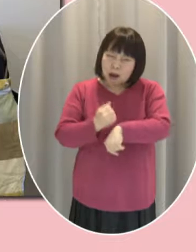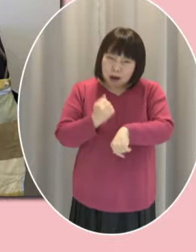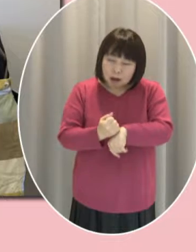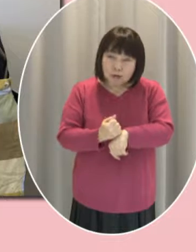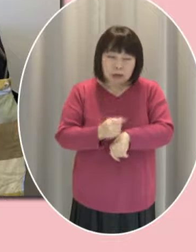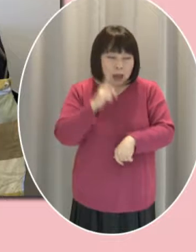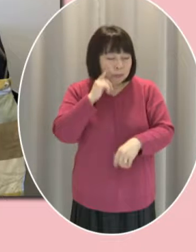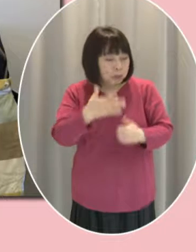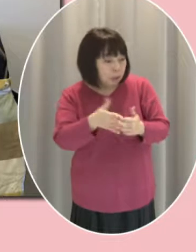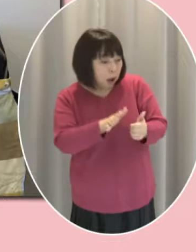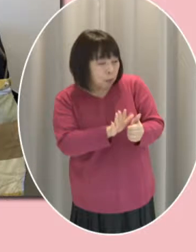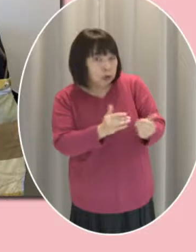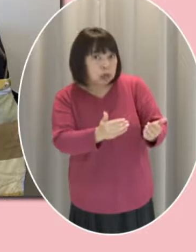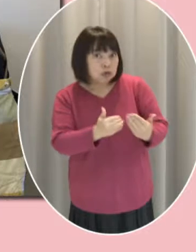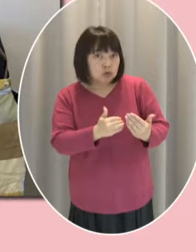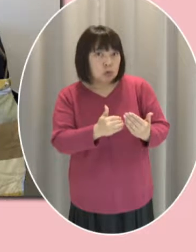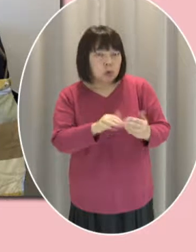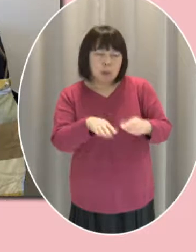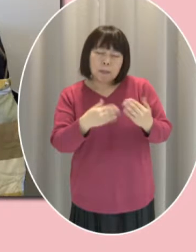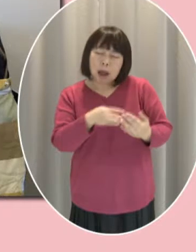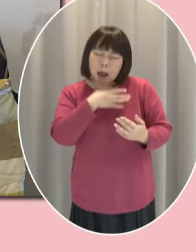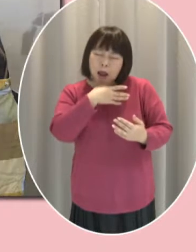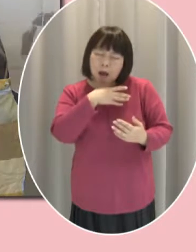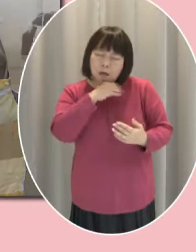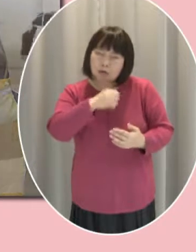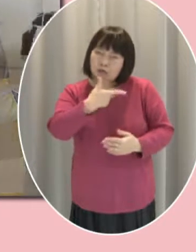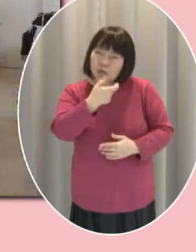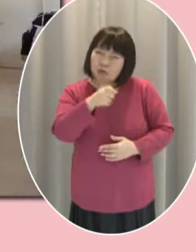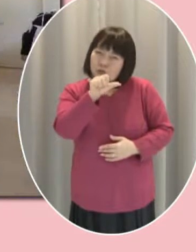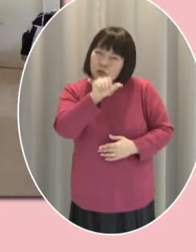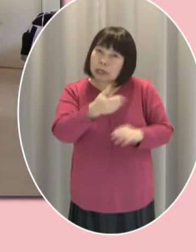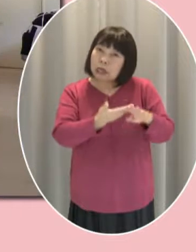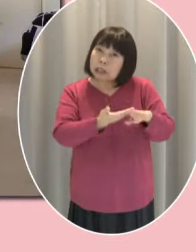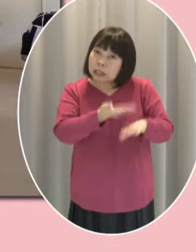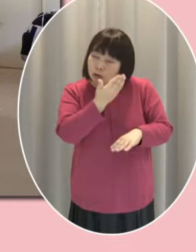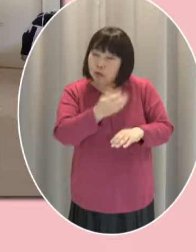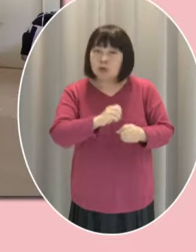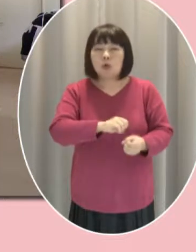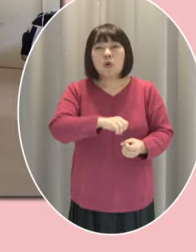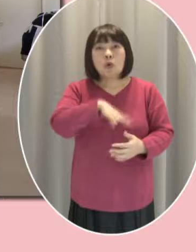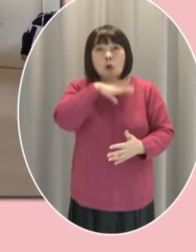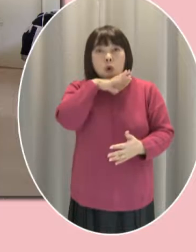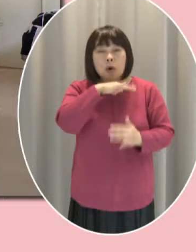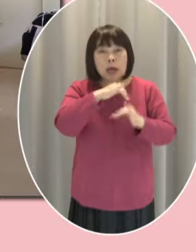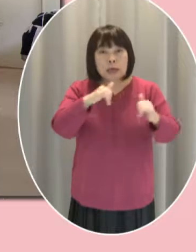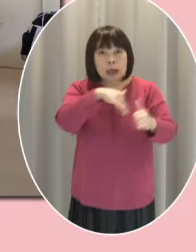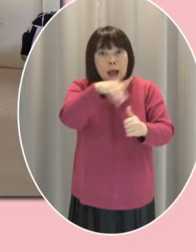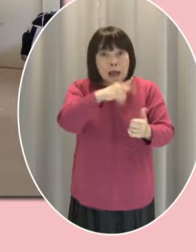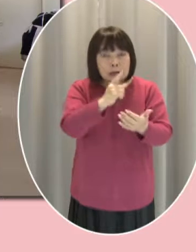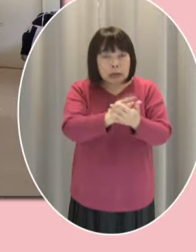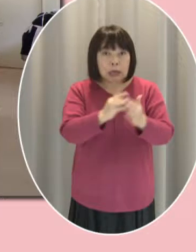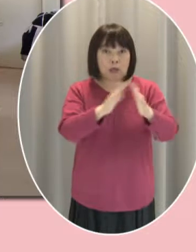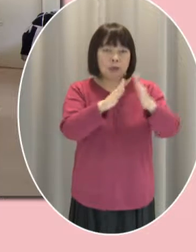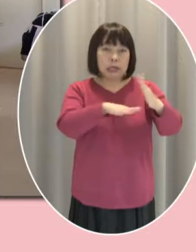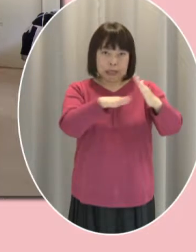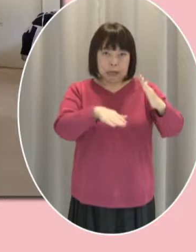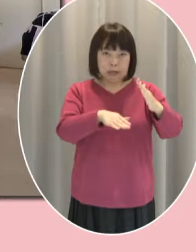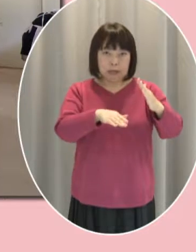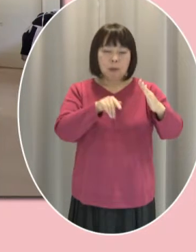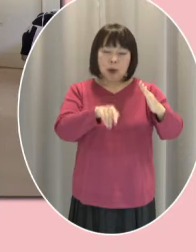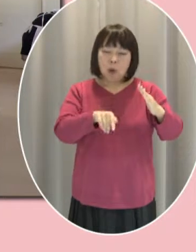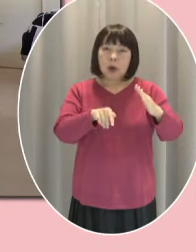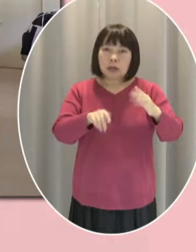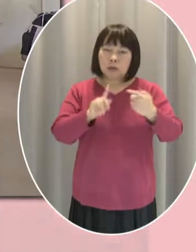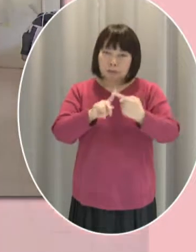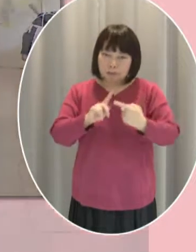必要なオウムねー65歳以上の高齢者のみの世帯及びこれに準ずる世代